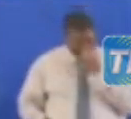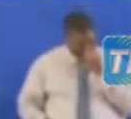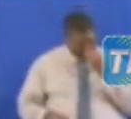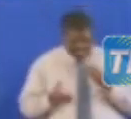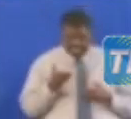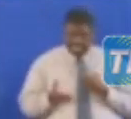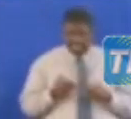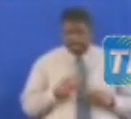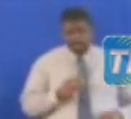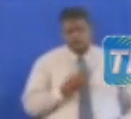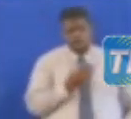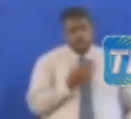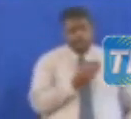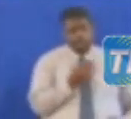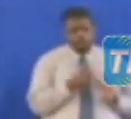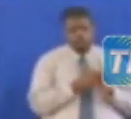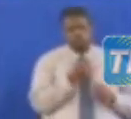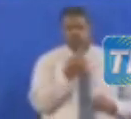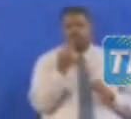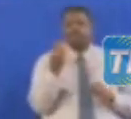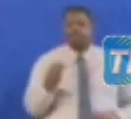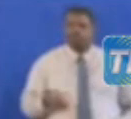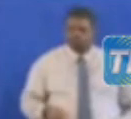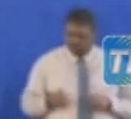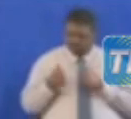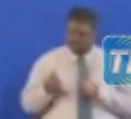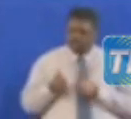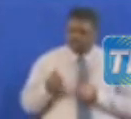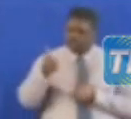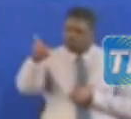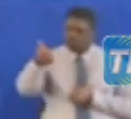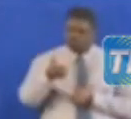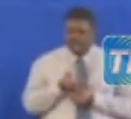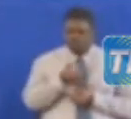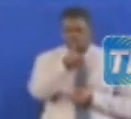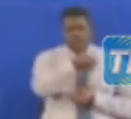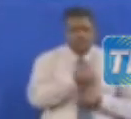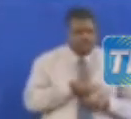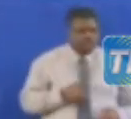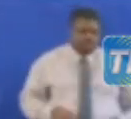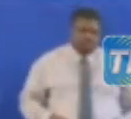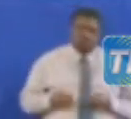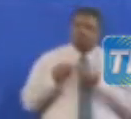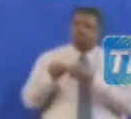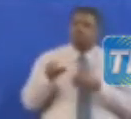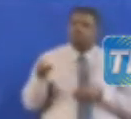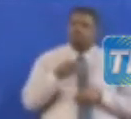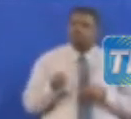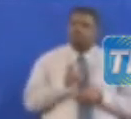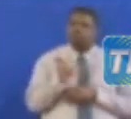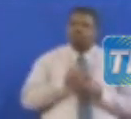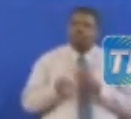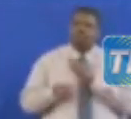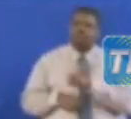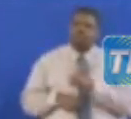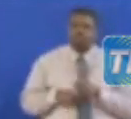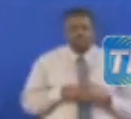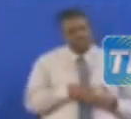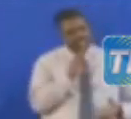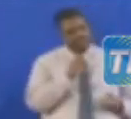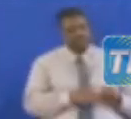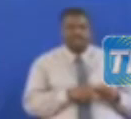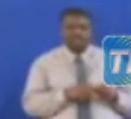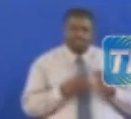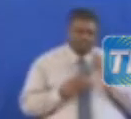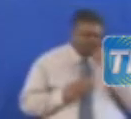cha shilingi bilioni 4.13 kinatarajiwa kukusanywa. Tutatoa mikopo kwa halmashauri yenye thamani ya